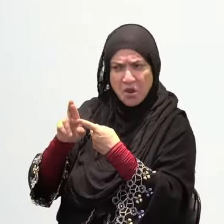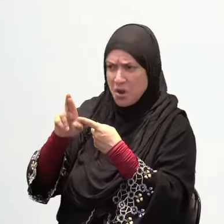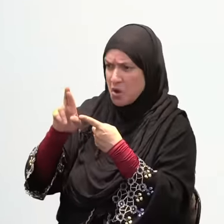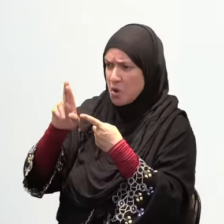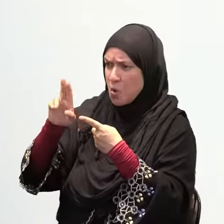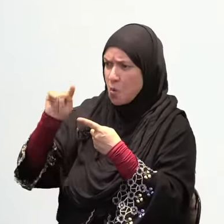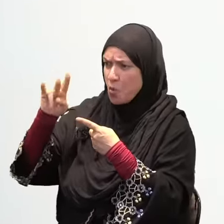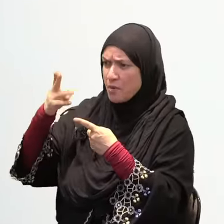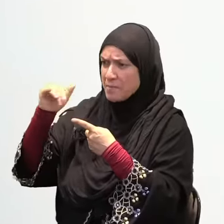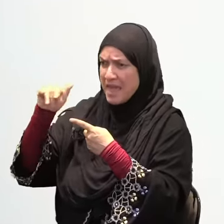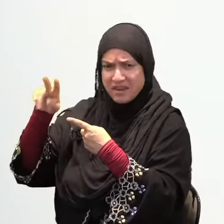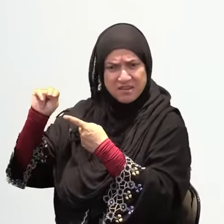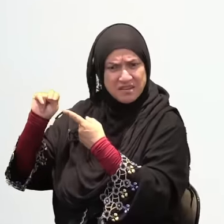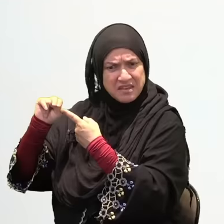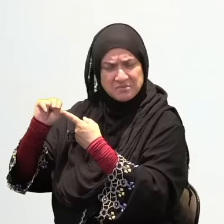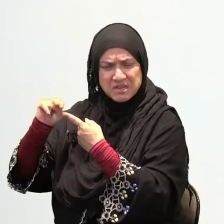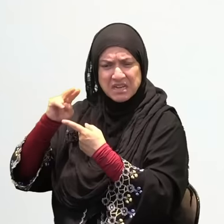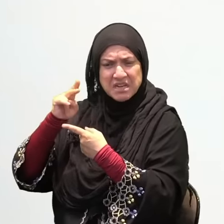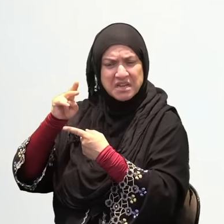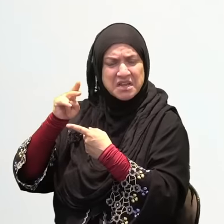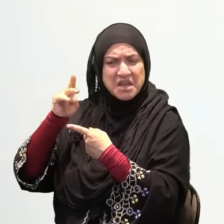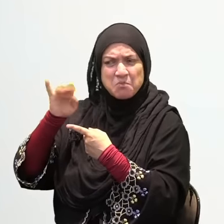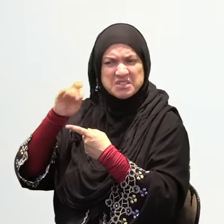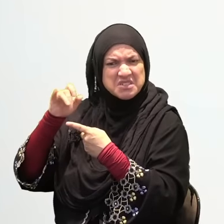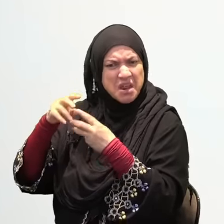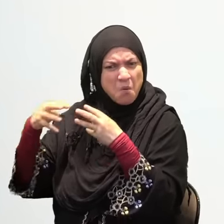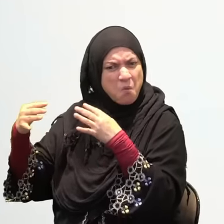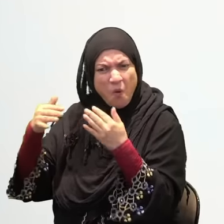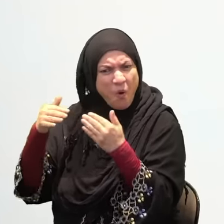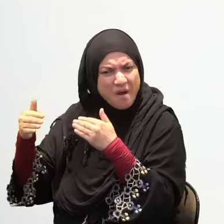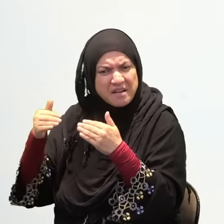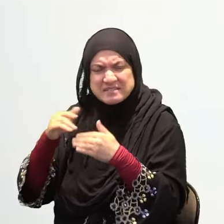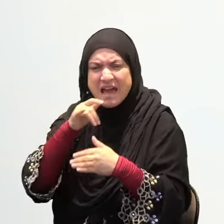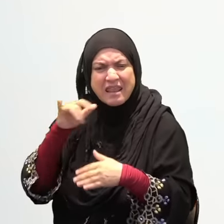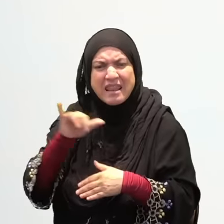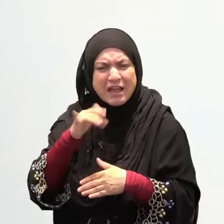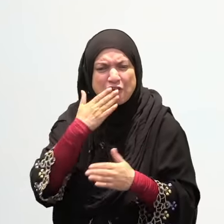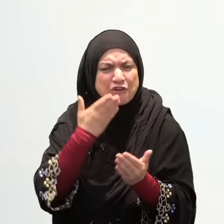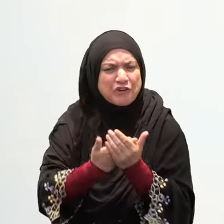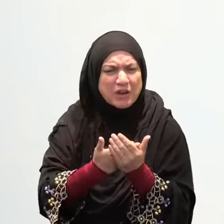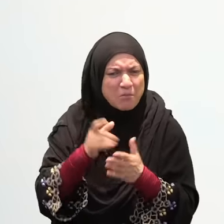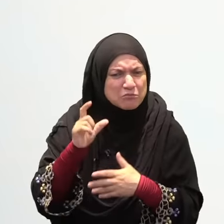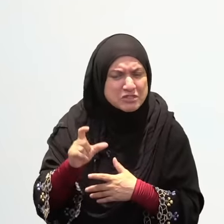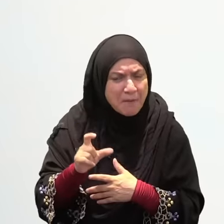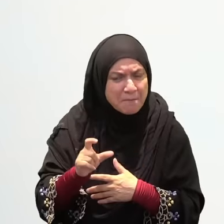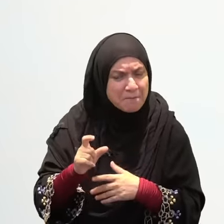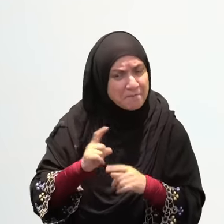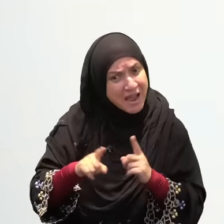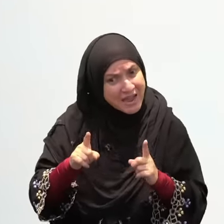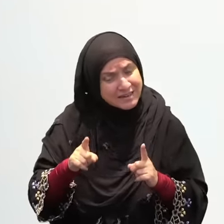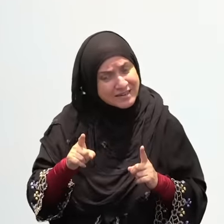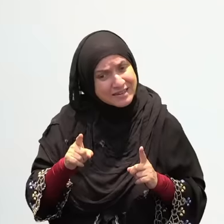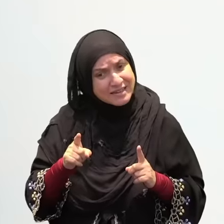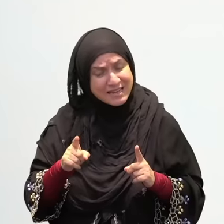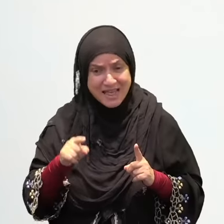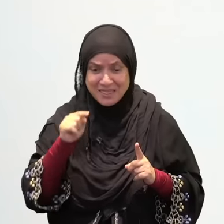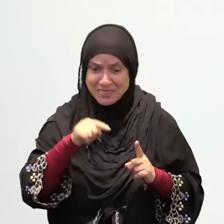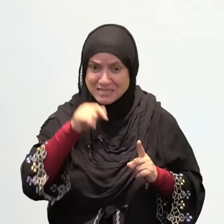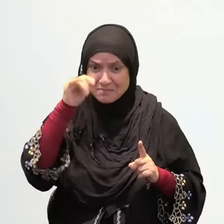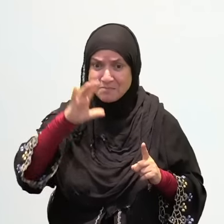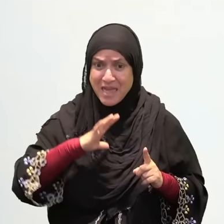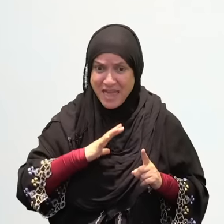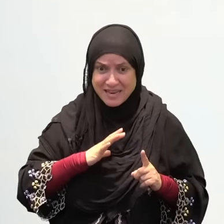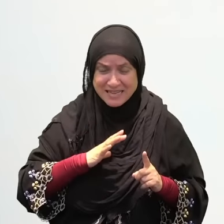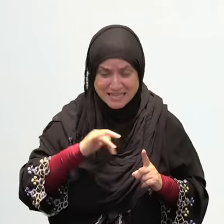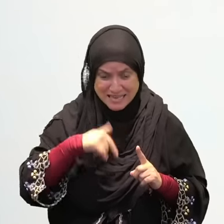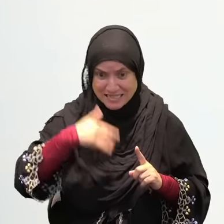the Prophet ﷺ. But three things that built up, that charged this person, and made him think